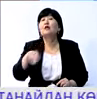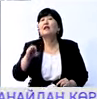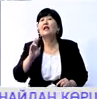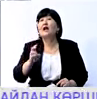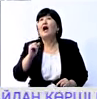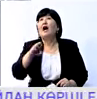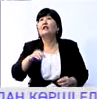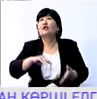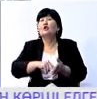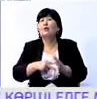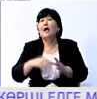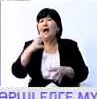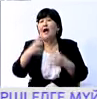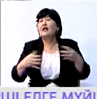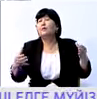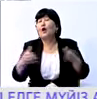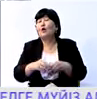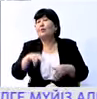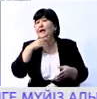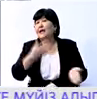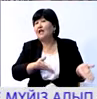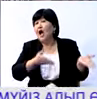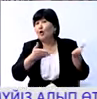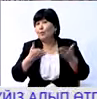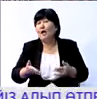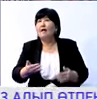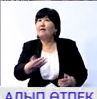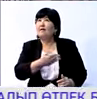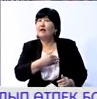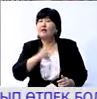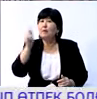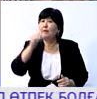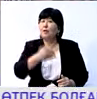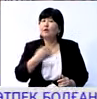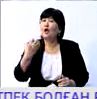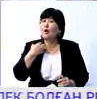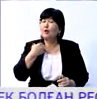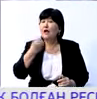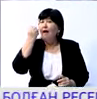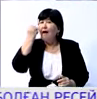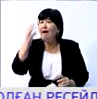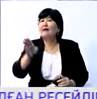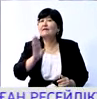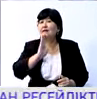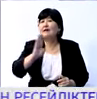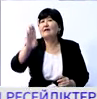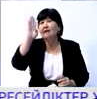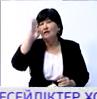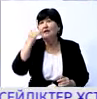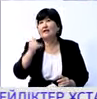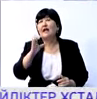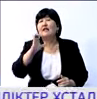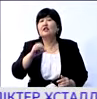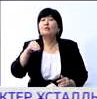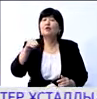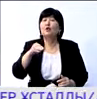жобасымен Қызылордаға әлемдік компаниялардың назарын бұрғызды. Ниет пен білім болса, Қызылорданың ақылды қыз жігіттері Стив Джобс